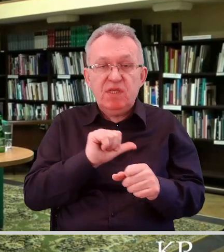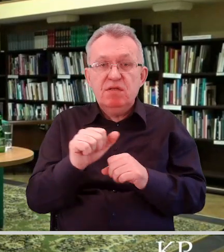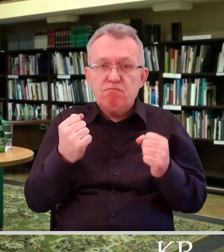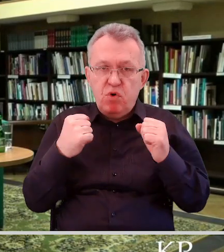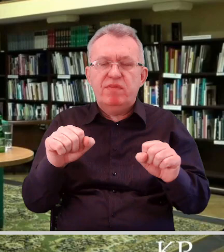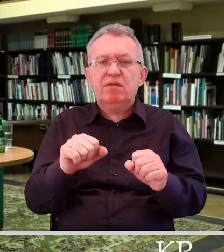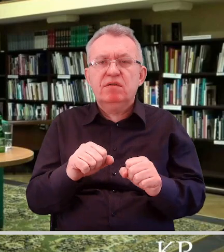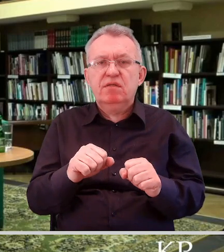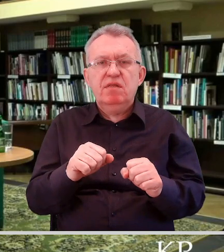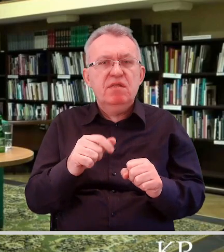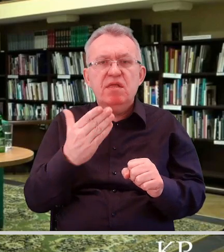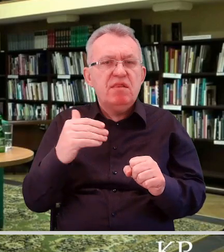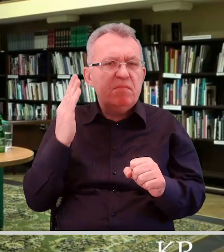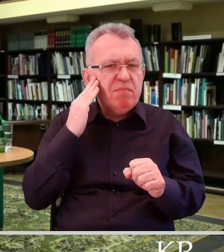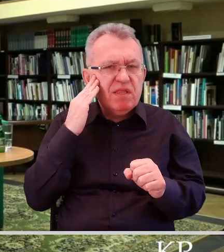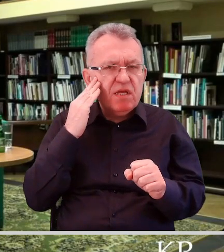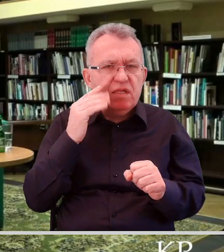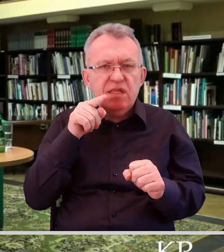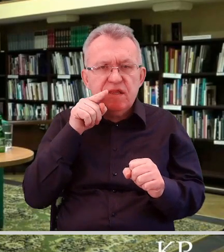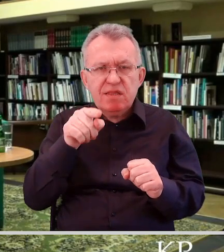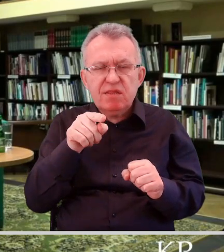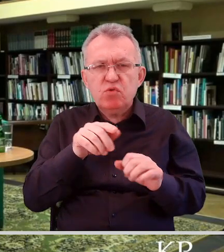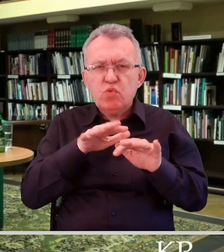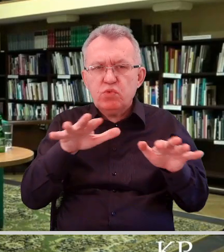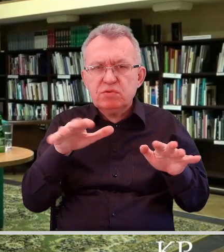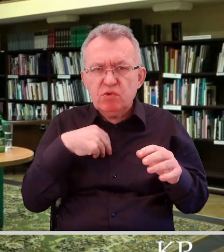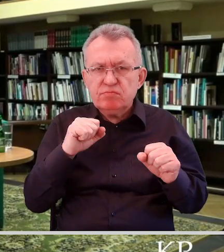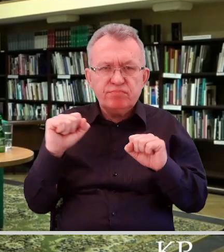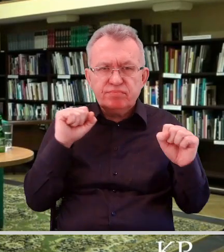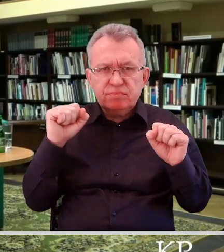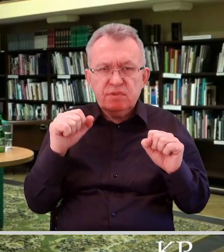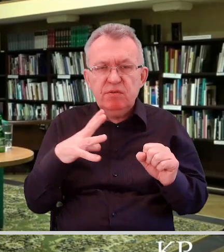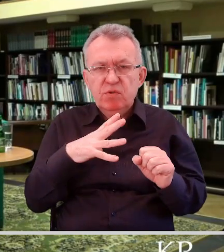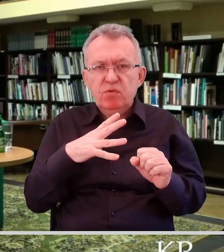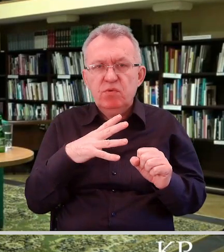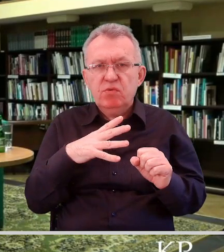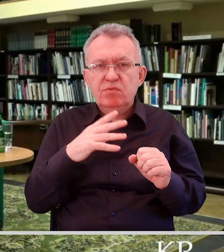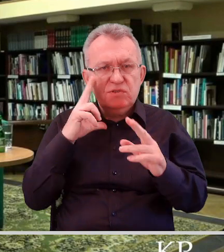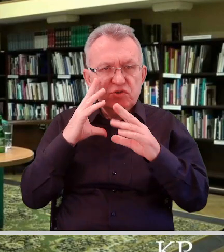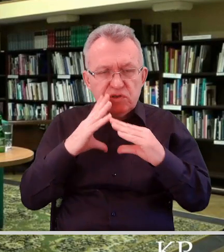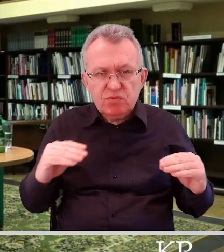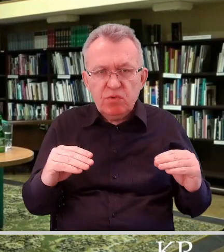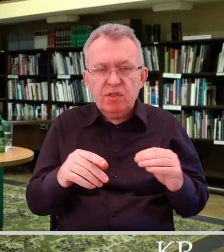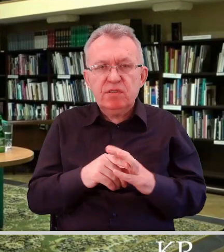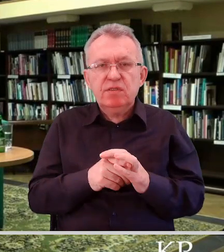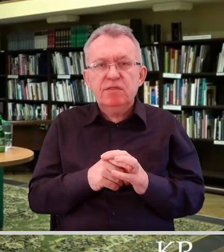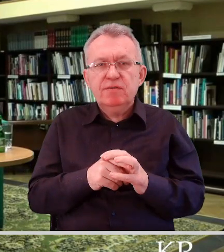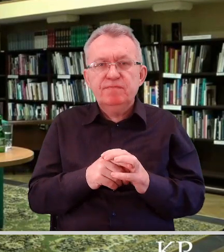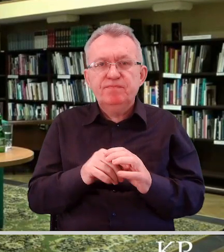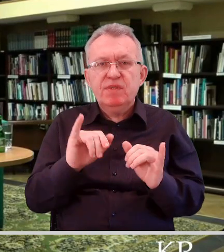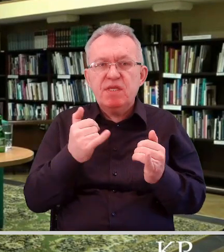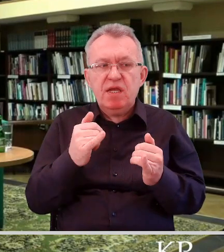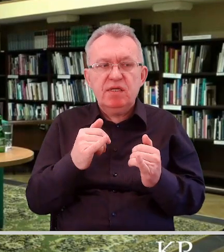bohaterkami. Nie pamiętam tak dużego poruszenia i tak dużego szacunku,